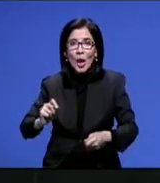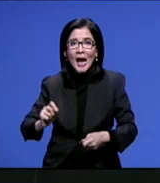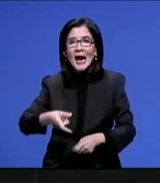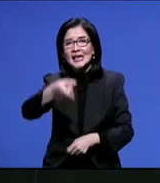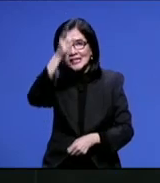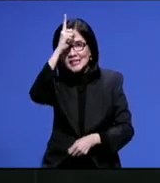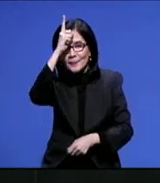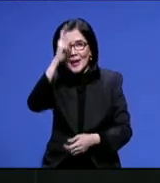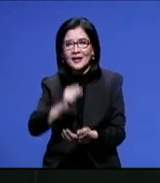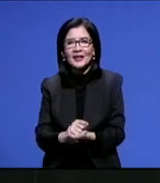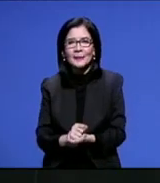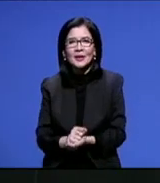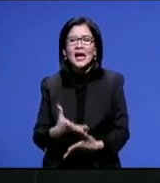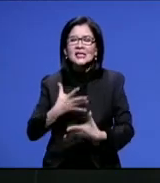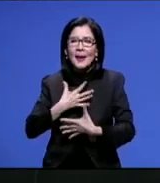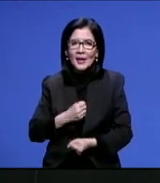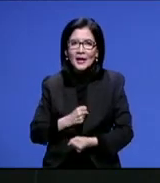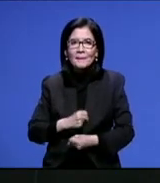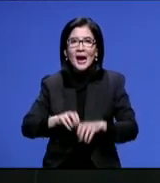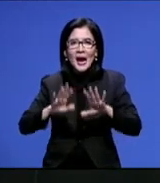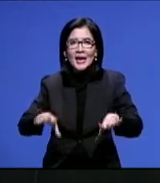ke depannya anak-anak yang lain juga